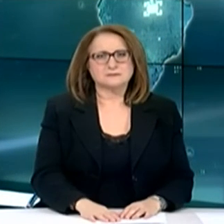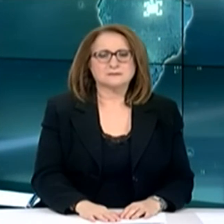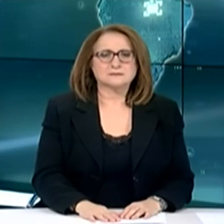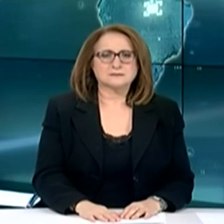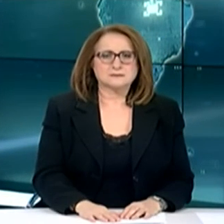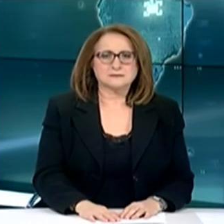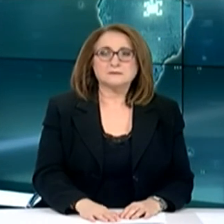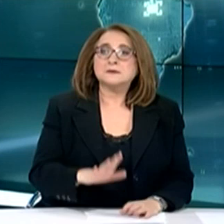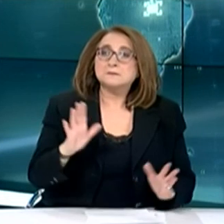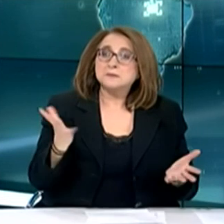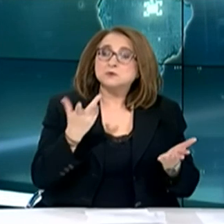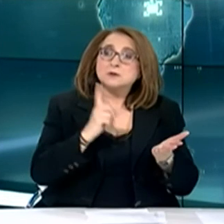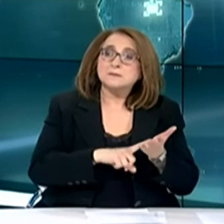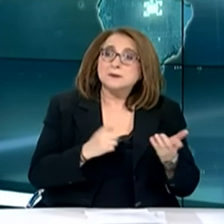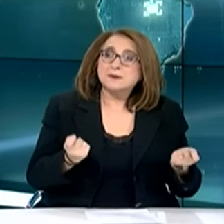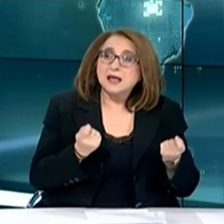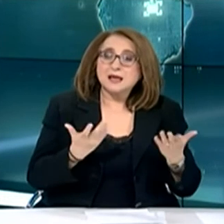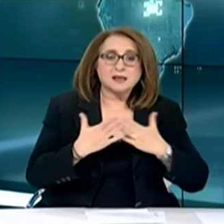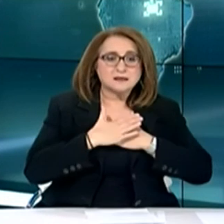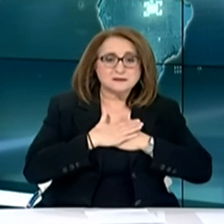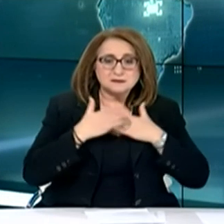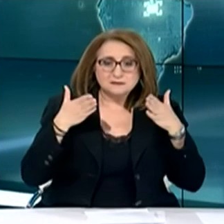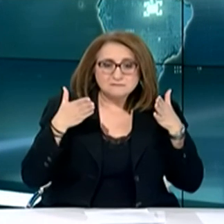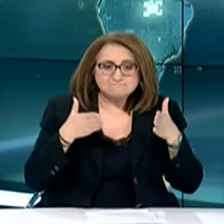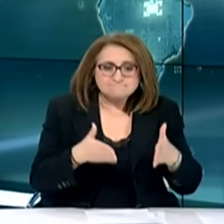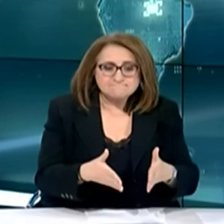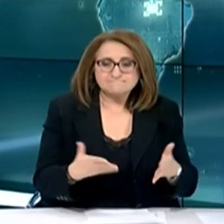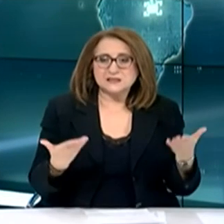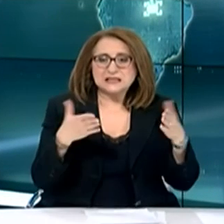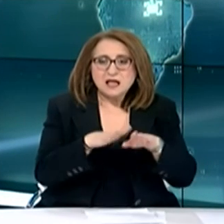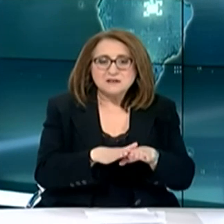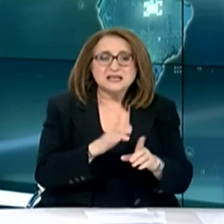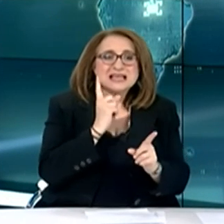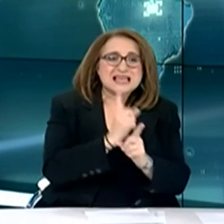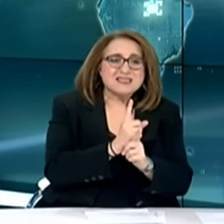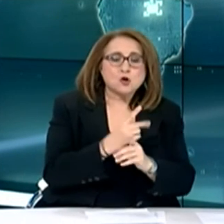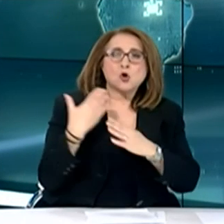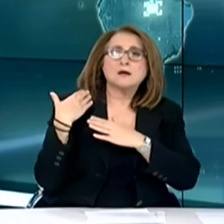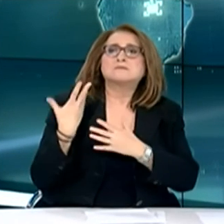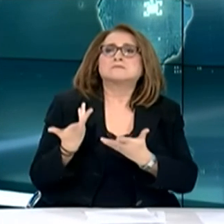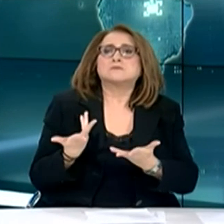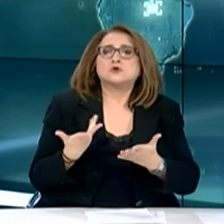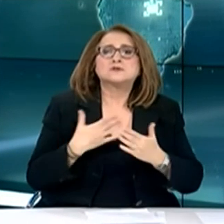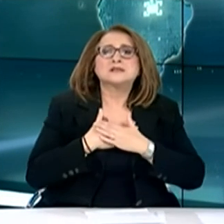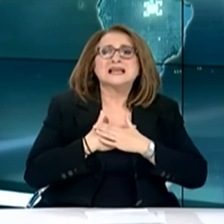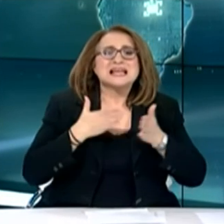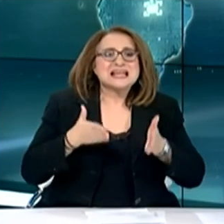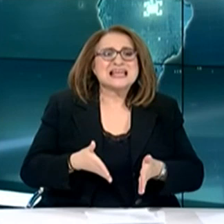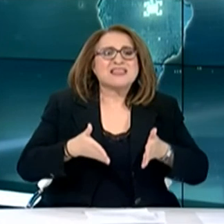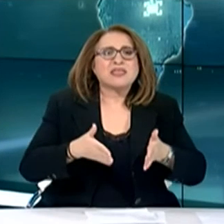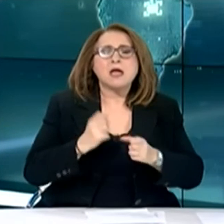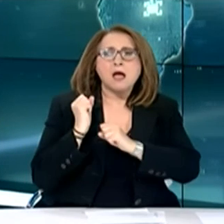τον οποίο θα πρέπει να γίνει η ταφή τους, ποια είναι η διαδικασία, η κηδεία? Είμαστε μια χώρα που σέβεται και τιμά πάντοτε